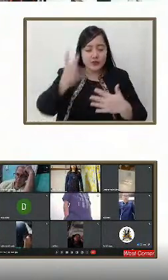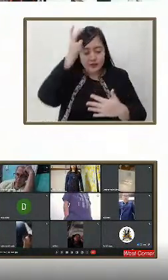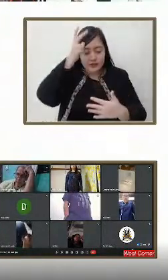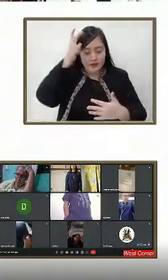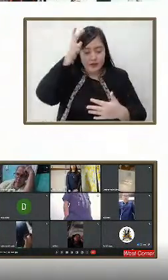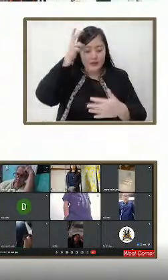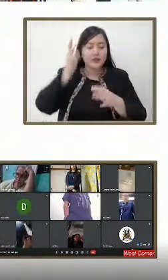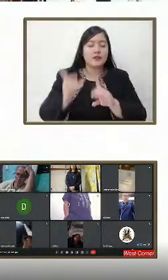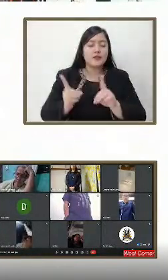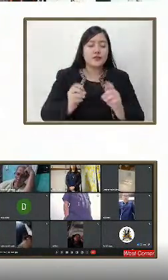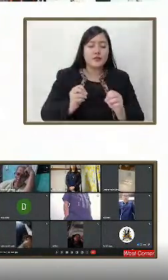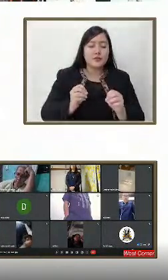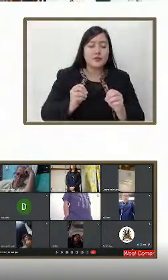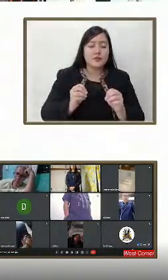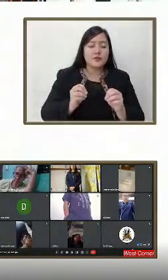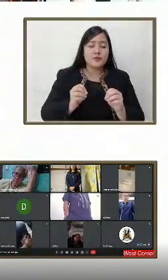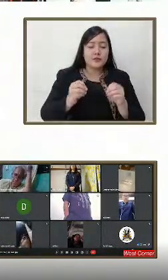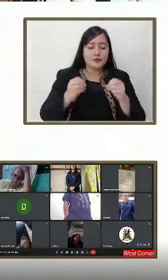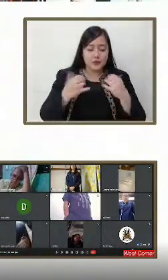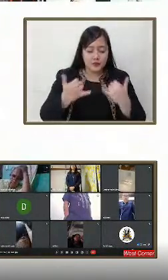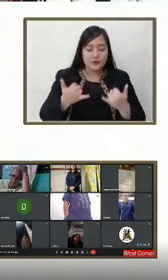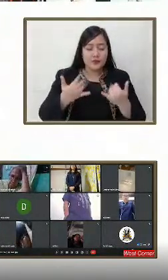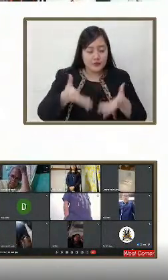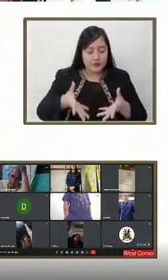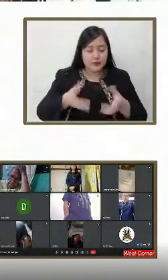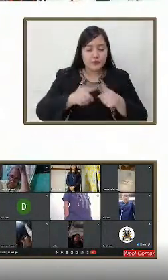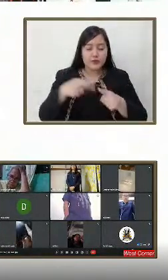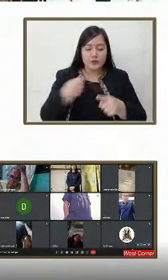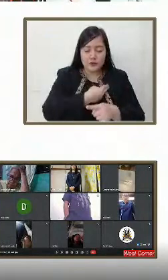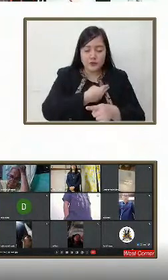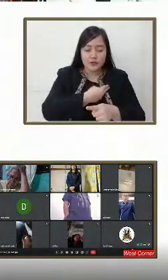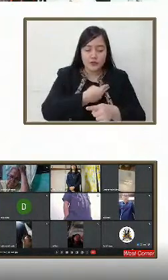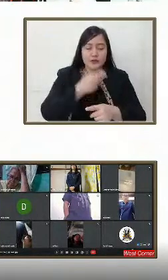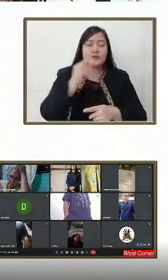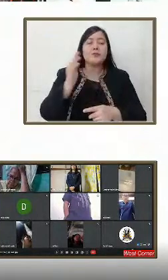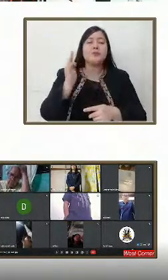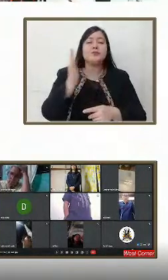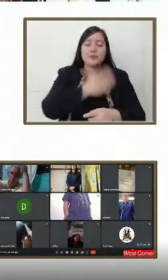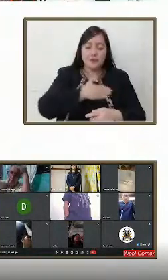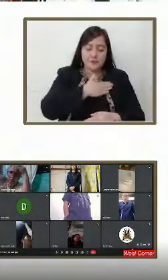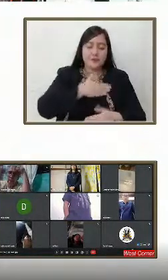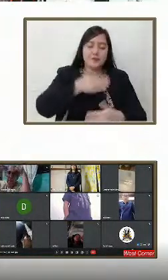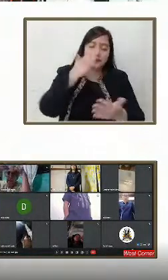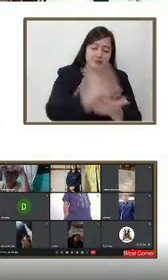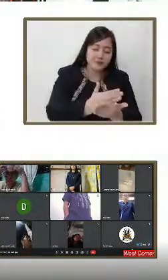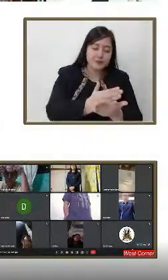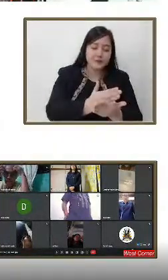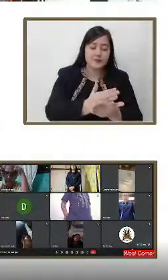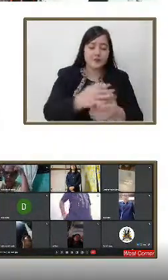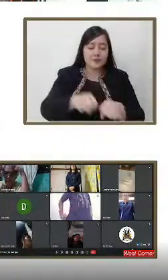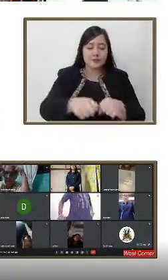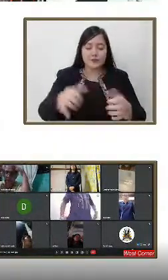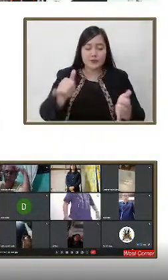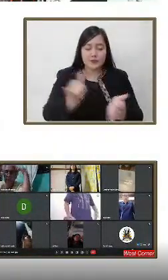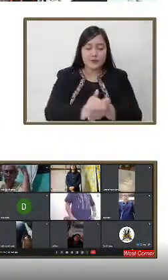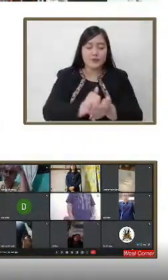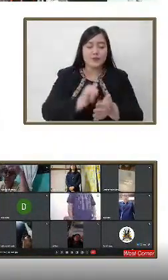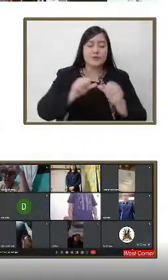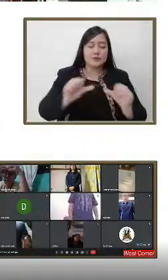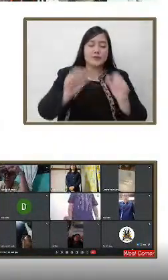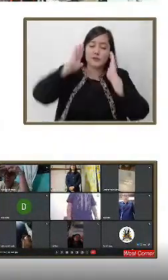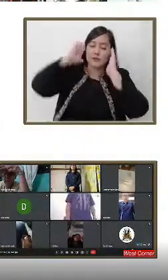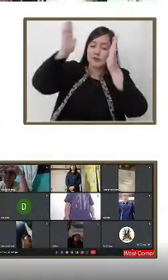kaaway sa inyo pong mga anak na nakikinig ngayon, inyo pong gapusin upang ito hindi makaistorbo sa inyo mga anak na nakikinig po